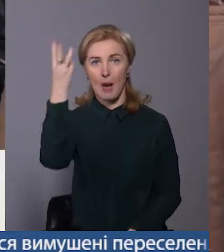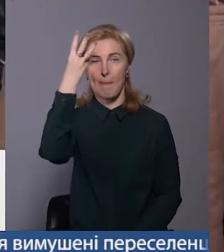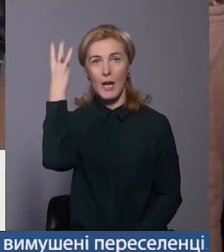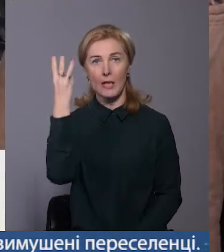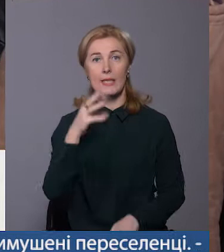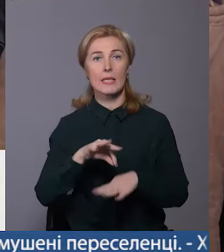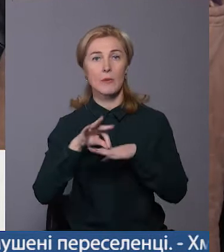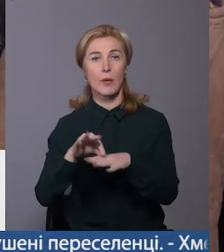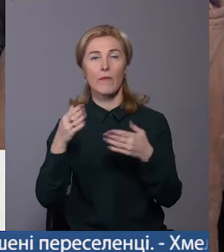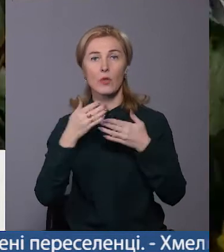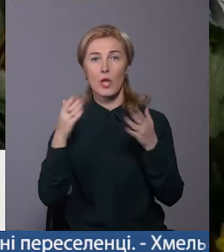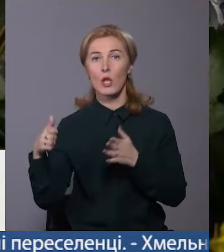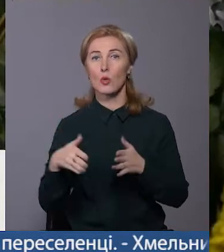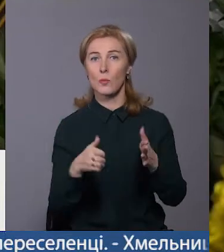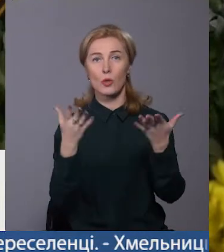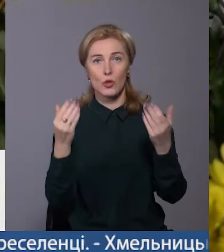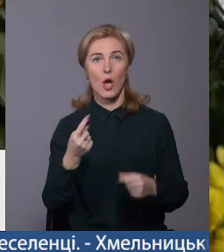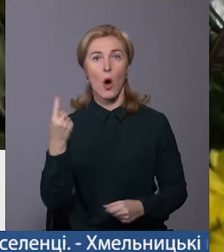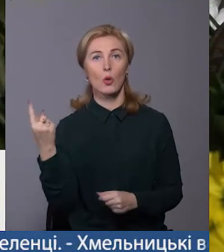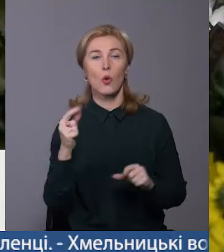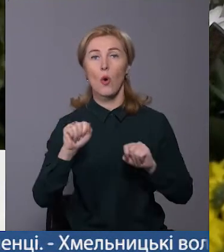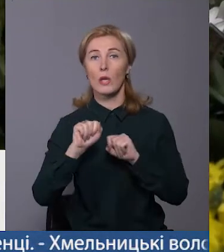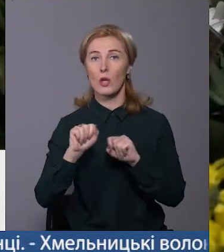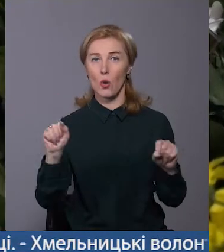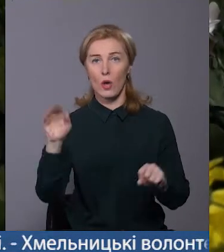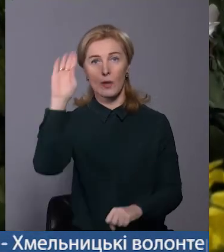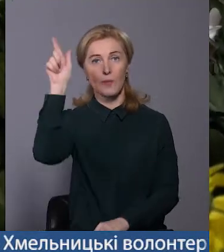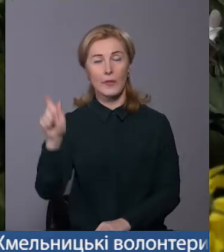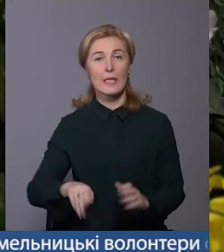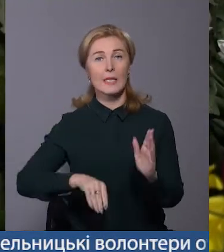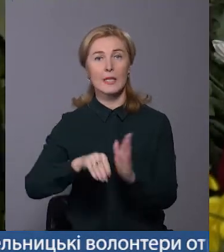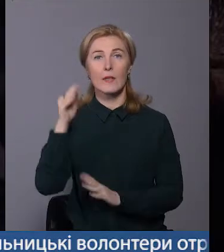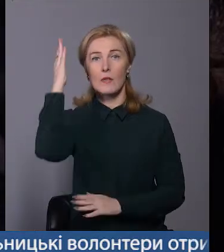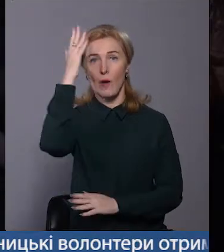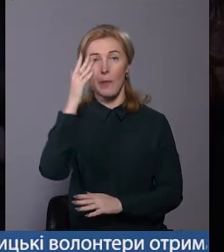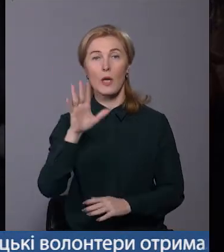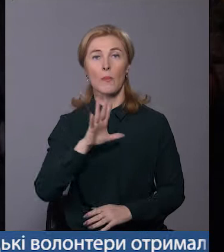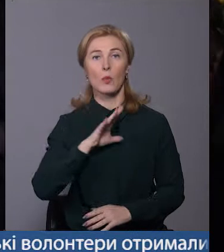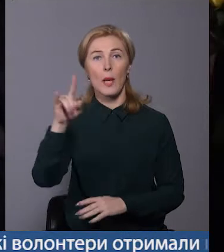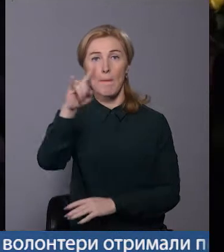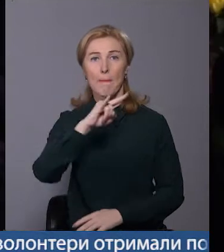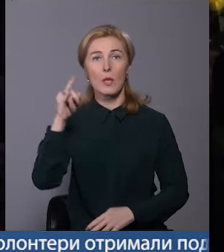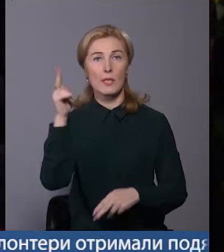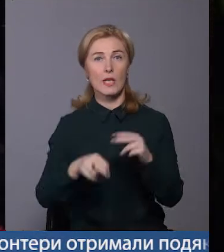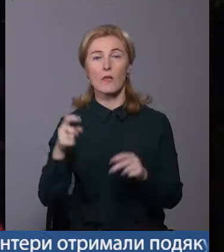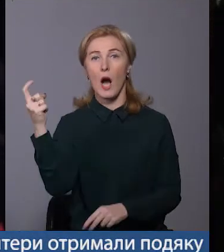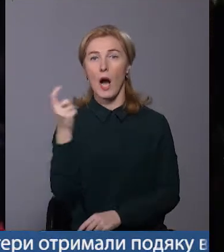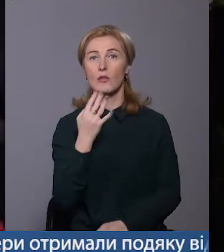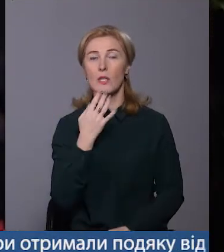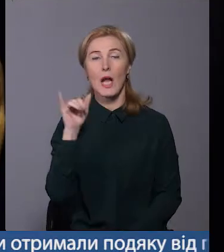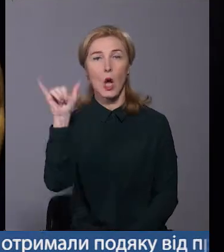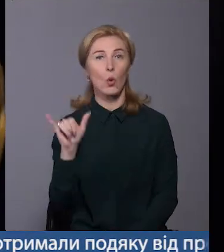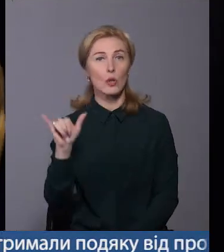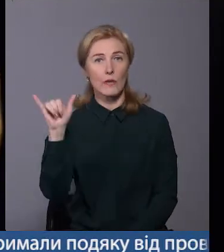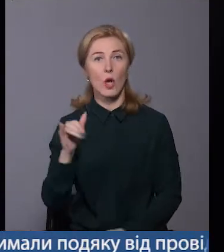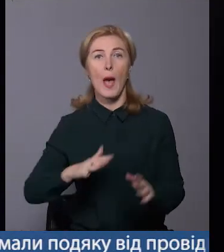Хмельницький провів в останню путь ще одного героя. Вадим Положай з дитинства мріяв бути пілотом. Закінчив Харківський національний